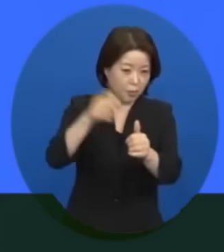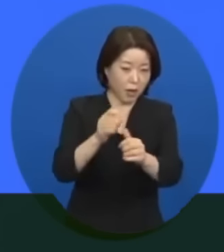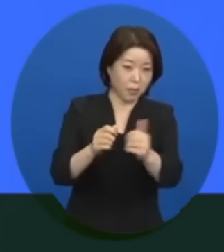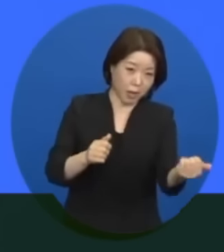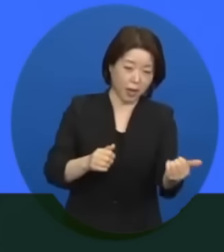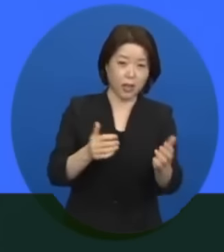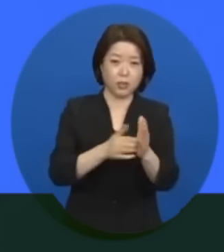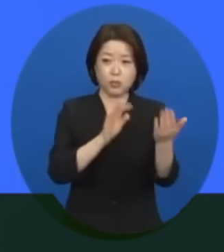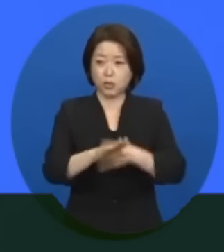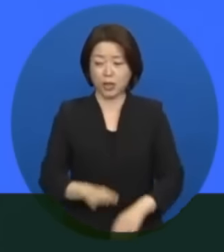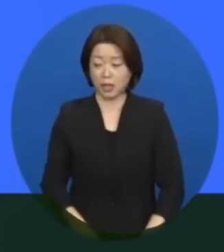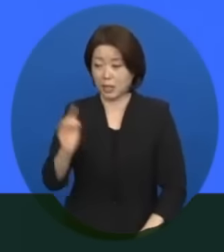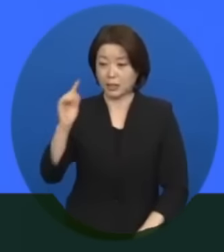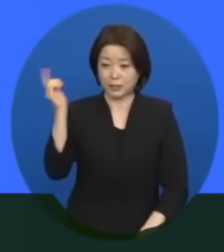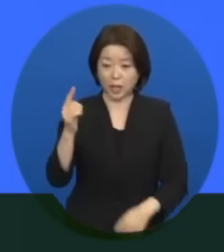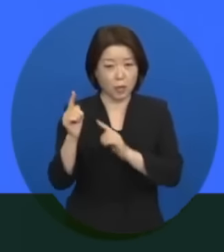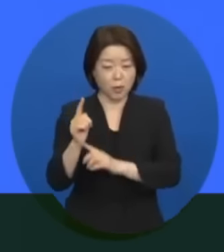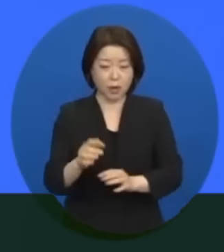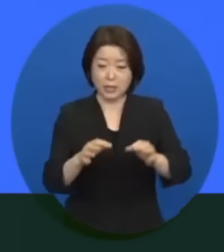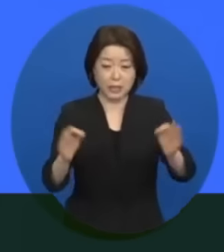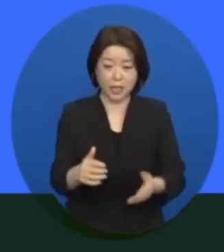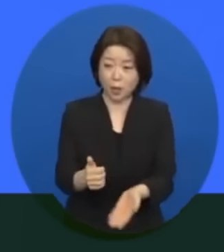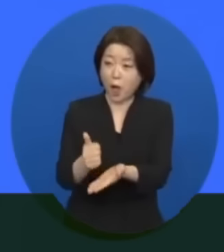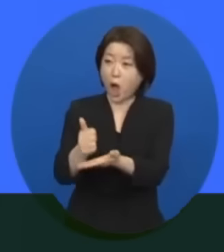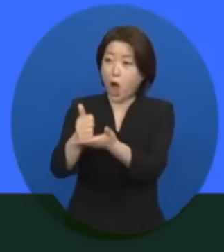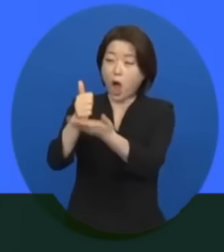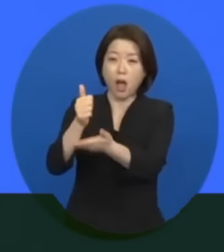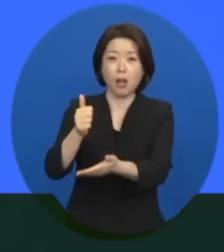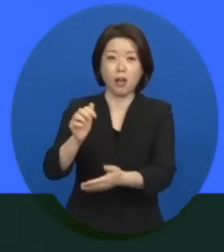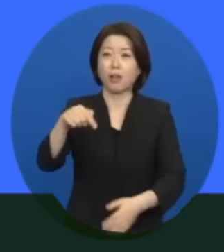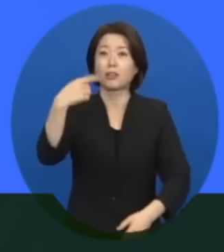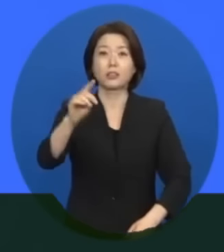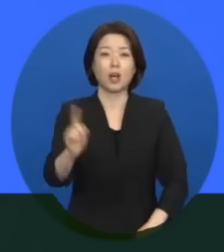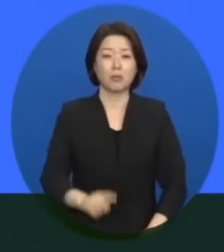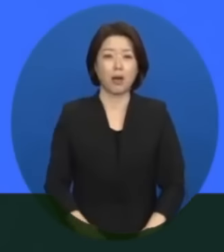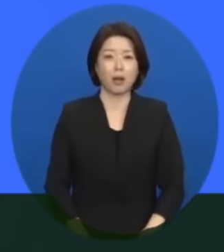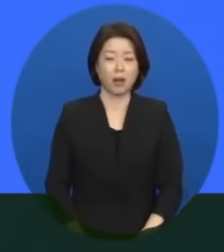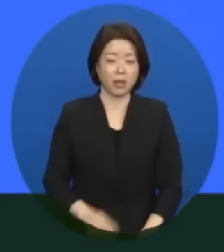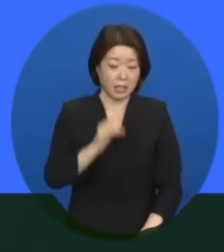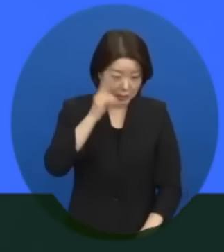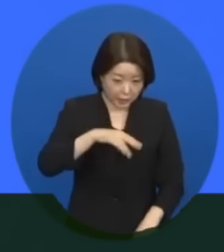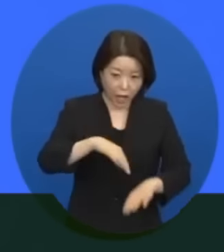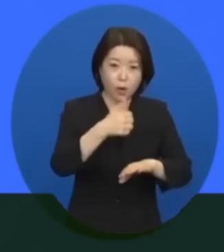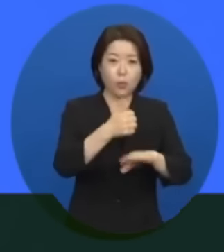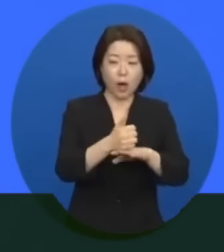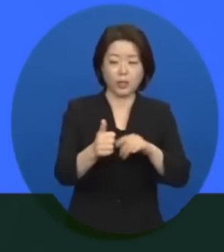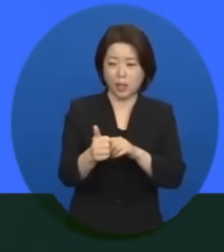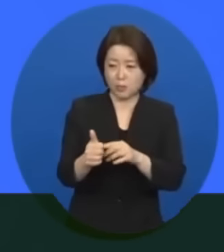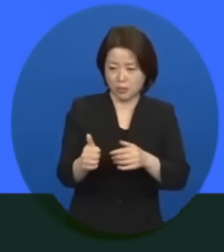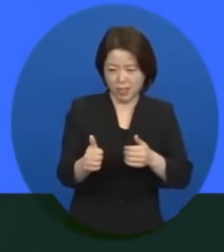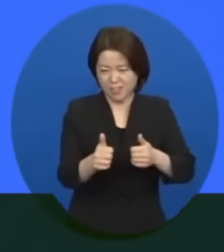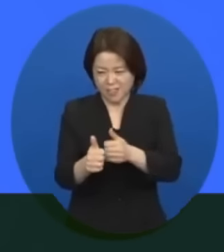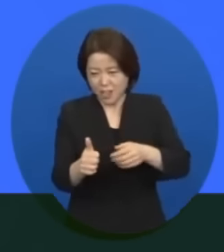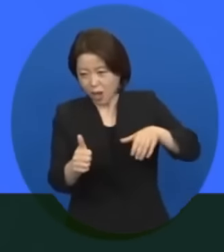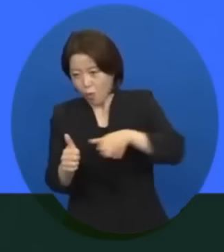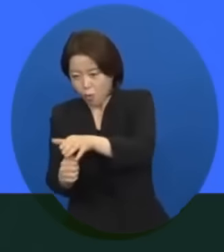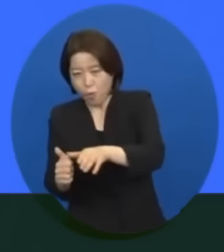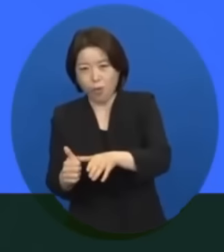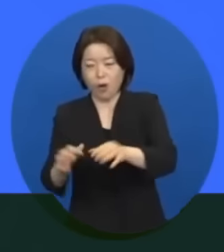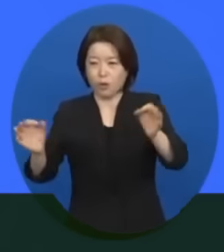되느냐 잠깐 칭송을 받다가 그다음에 이제 어떻게 되냐면 사월에 의해서 죽임을 당할 뻔한 순간들을